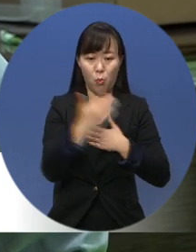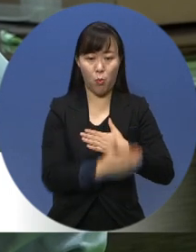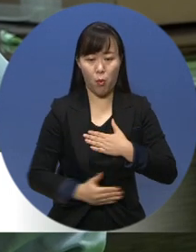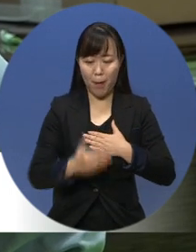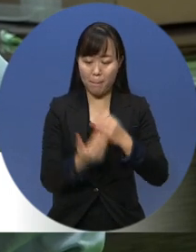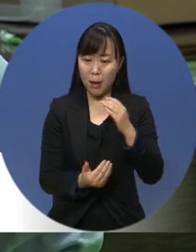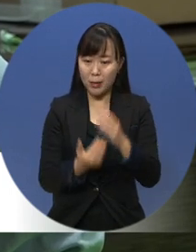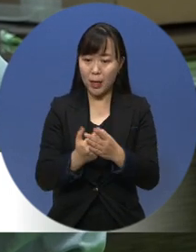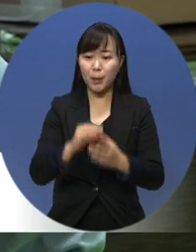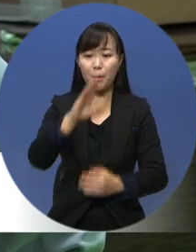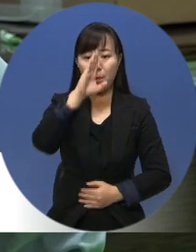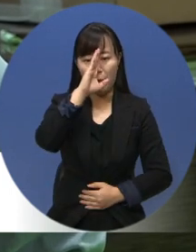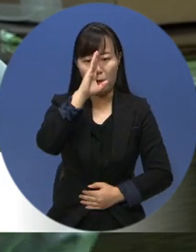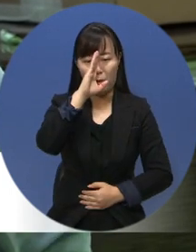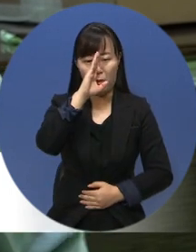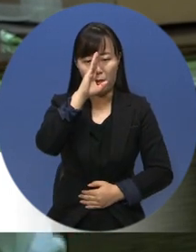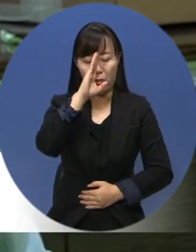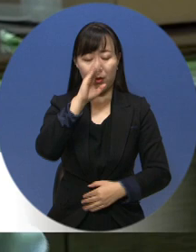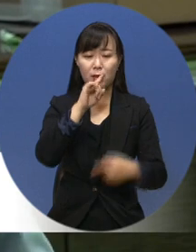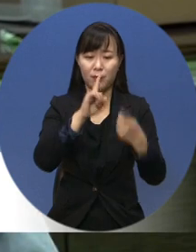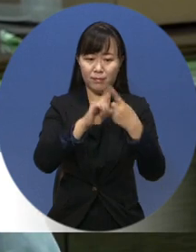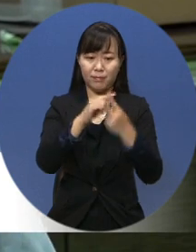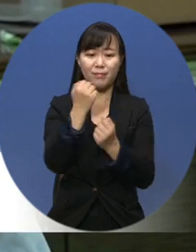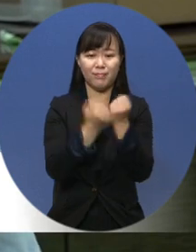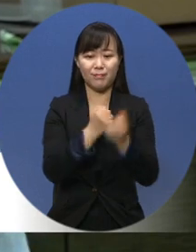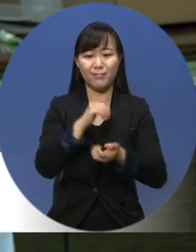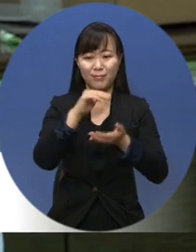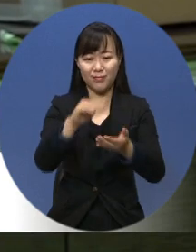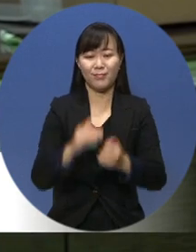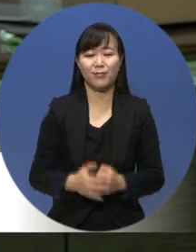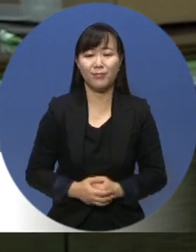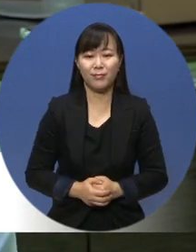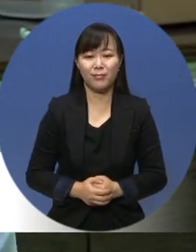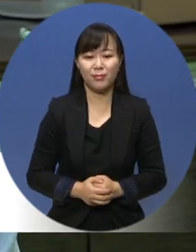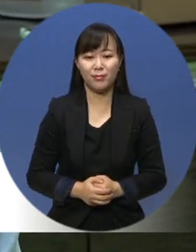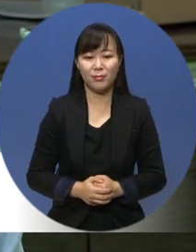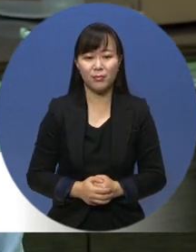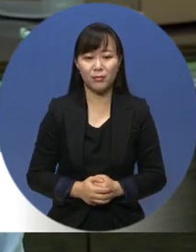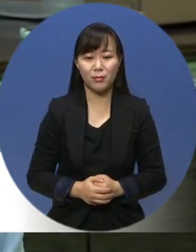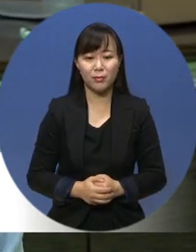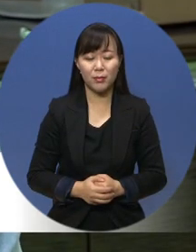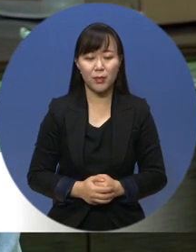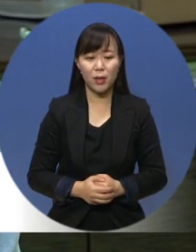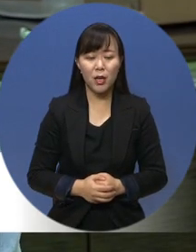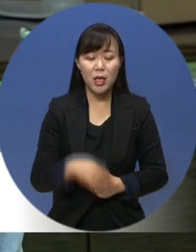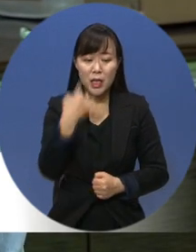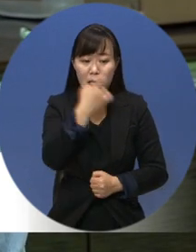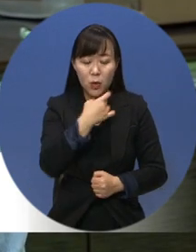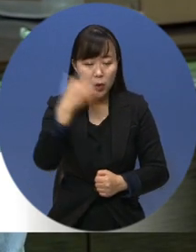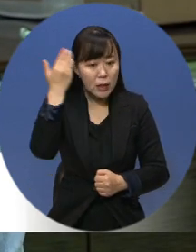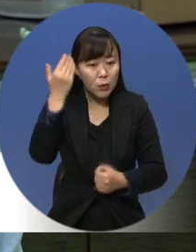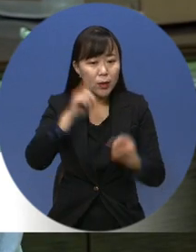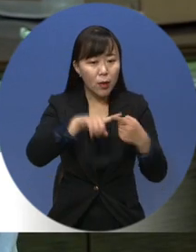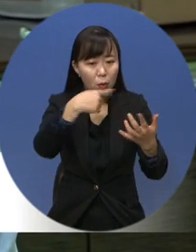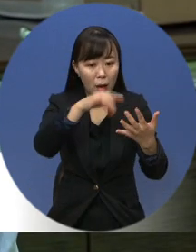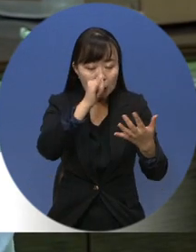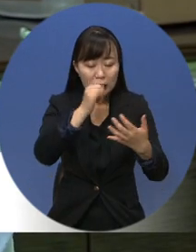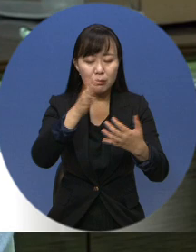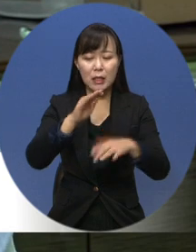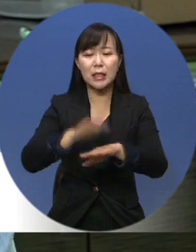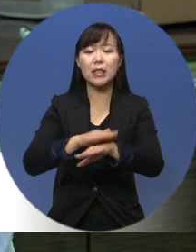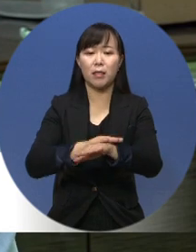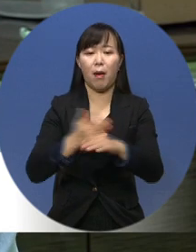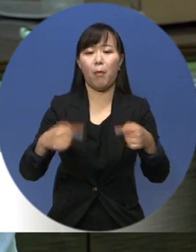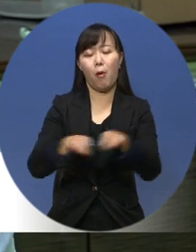몸속에 발생되는 그런 병들을 또 설명 좀 해주거든요. 이런 교육도 있겠지만 같이 실습을 하니까